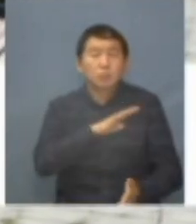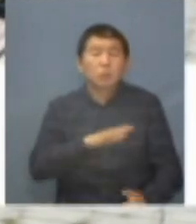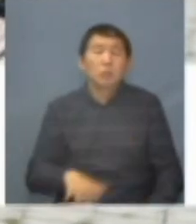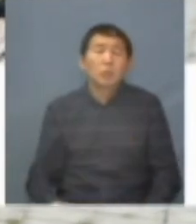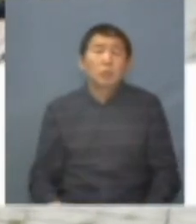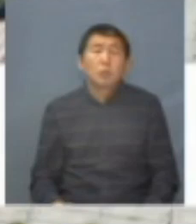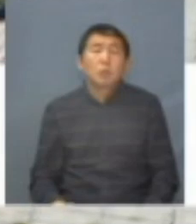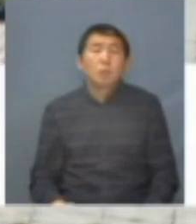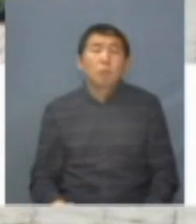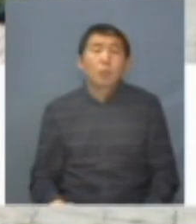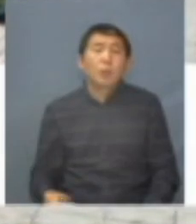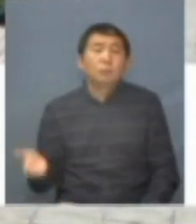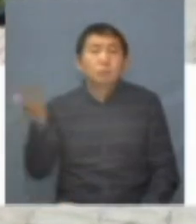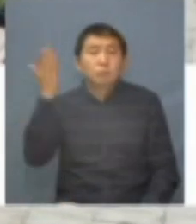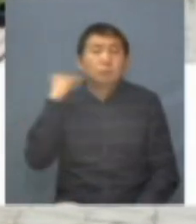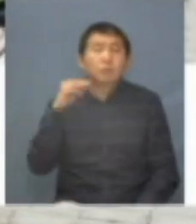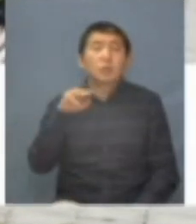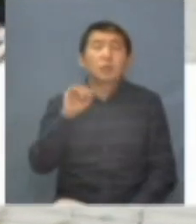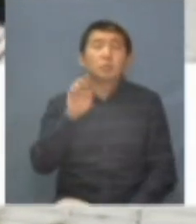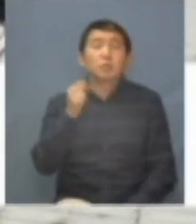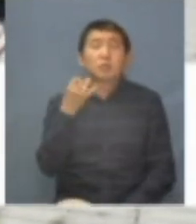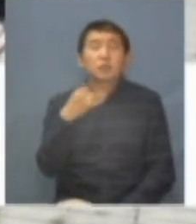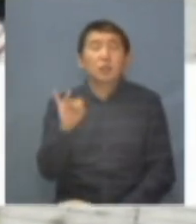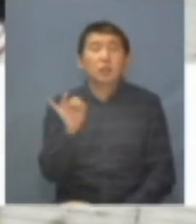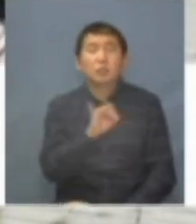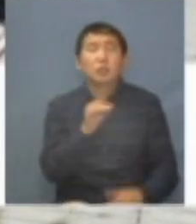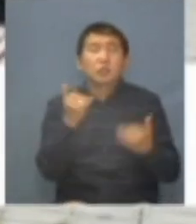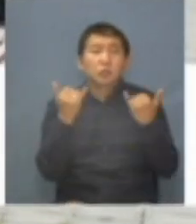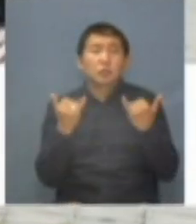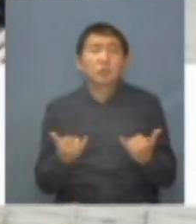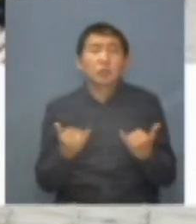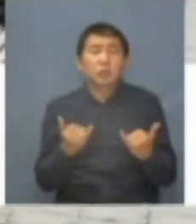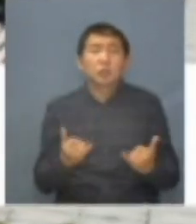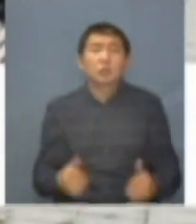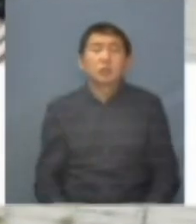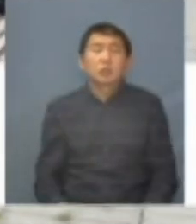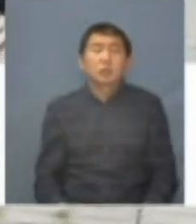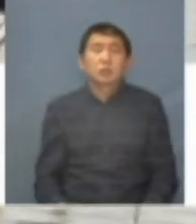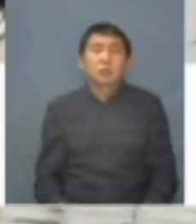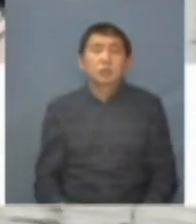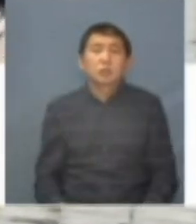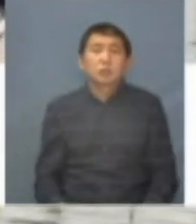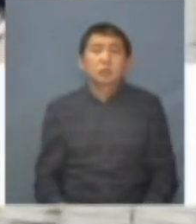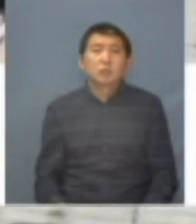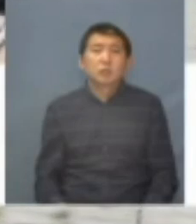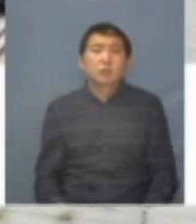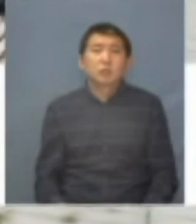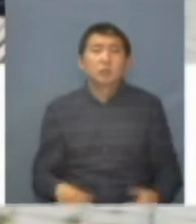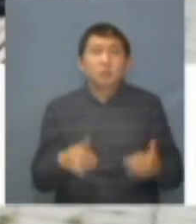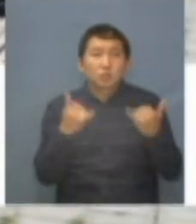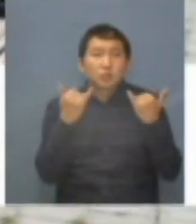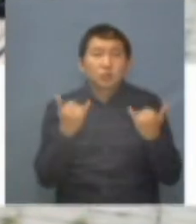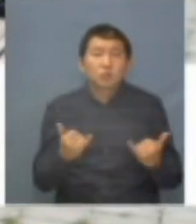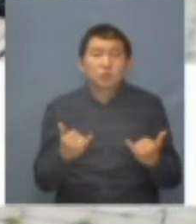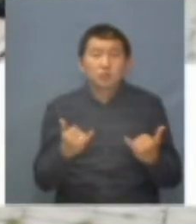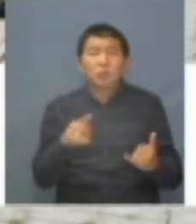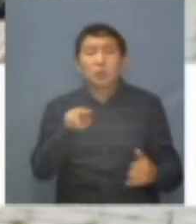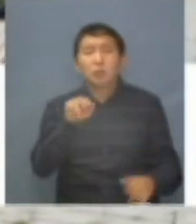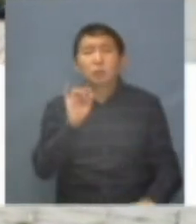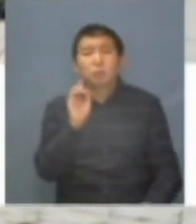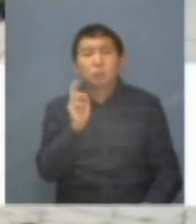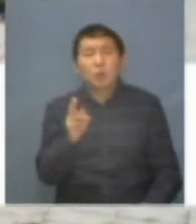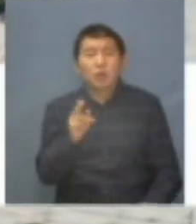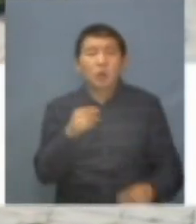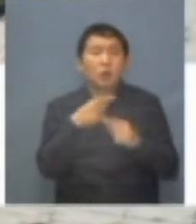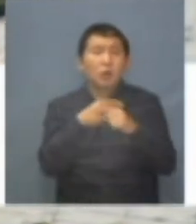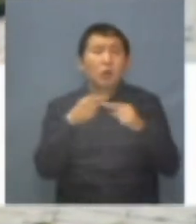Бұрынғы Тарбағатай ауданымен және қазіргі таңда Тарбағатайды елестету екі талай. Себебі қазіргі таңда саябақтар, неше